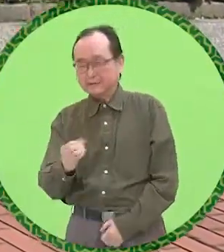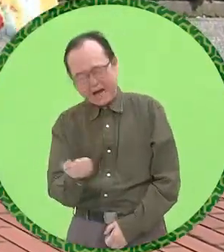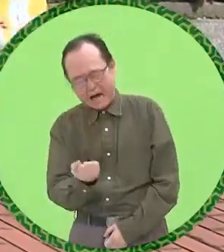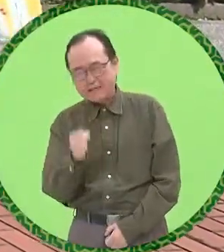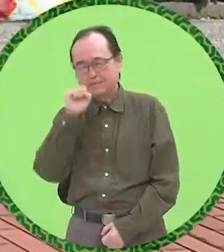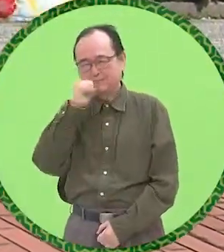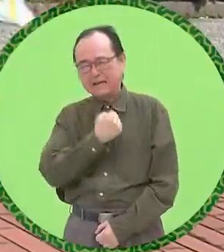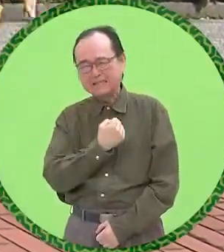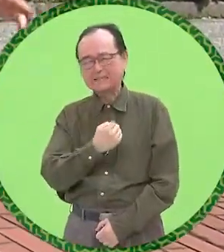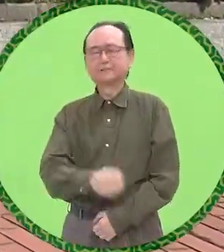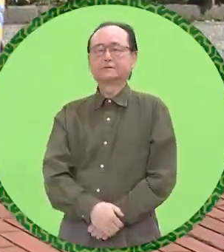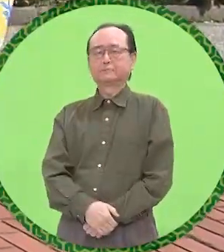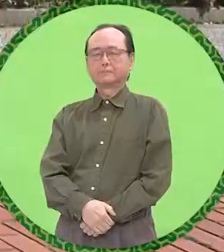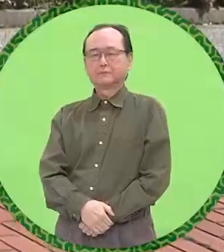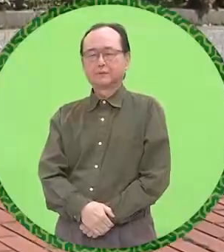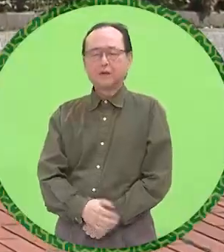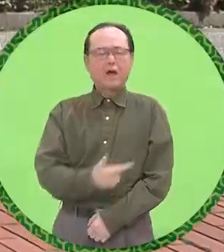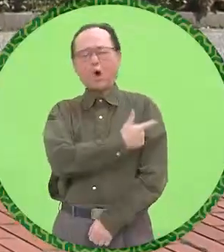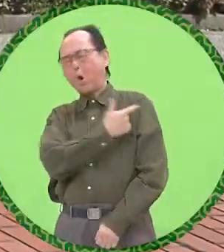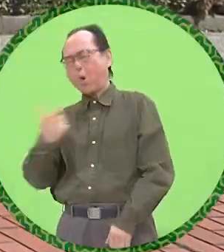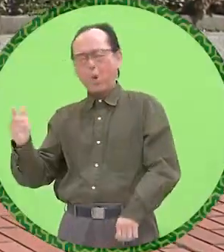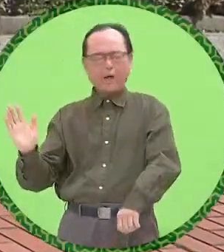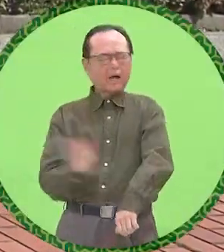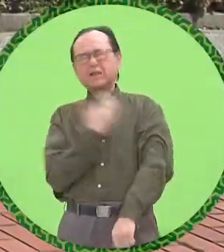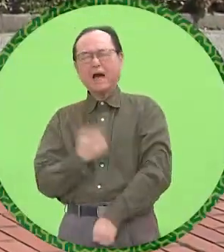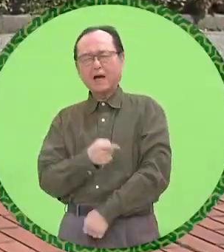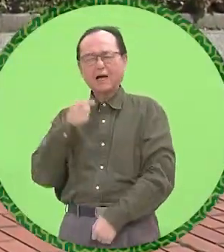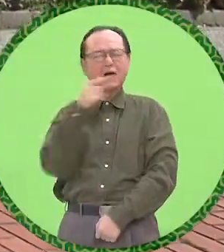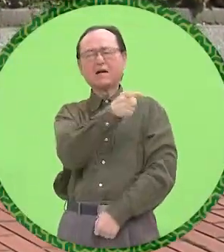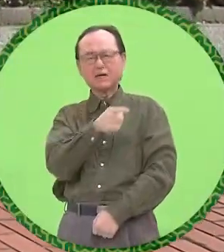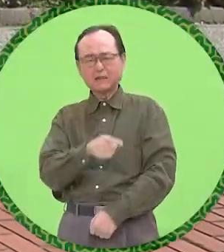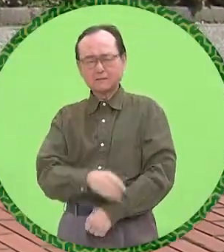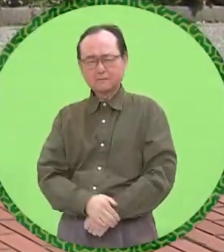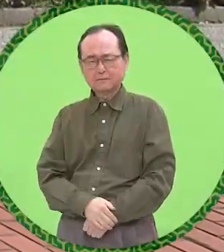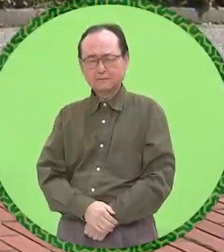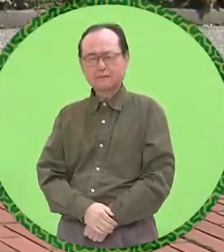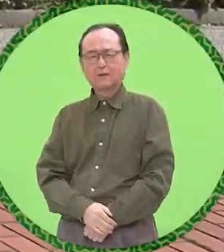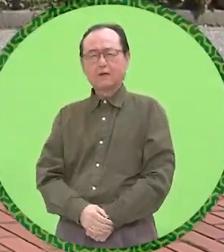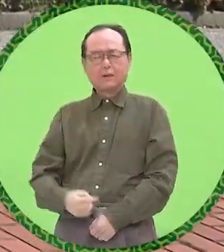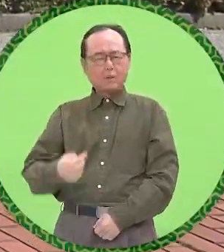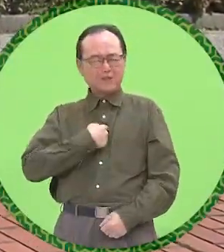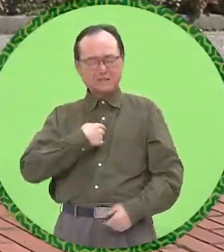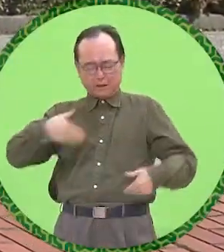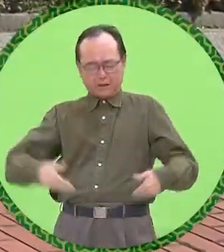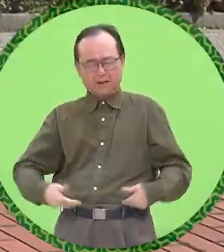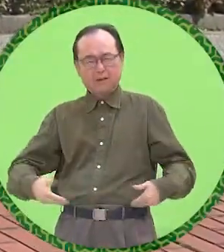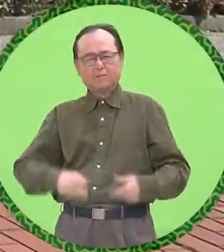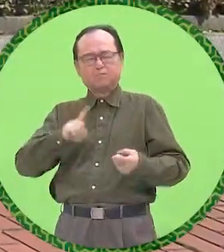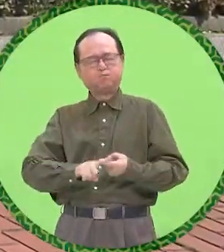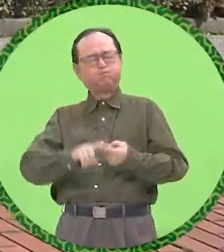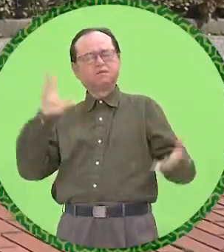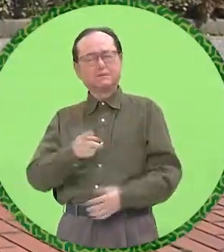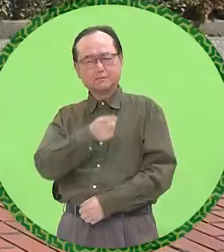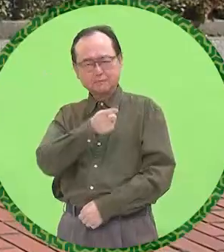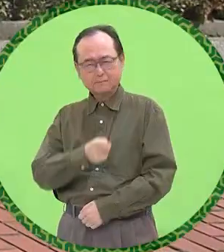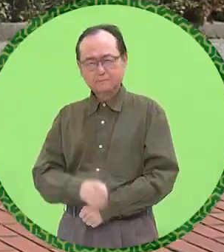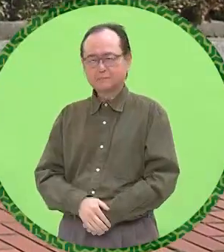えいや。 下手すぎて見とれんの。それでもわしの家臣かい